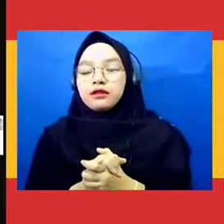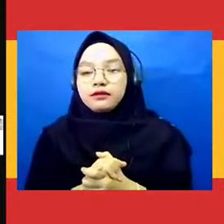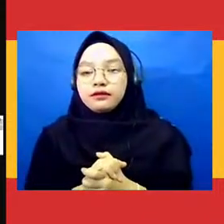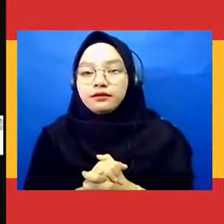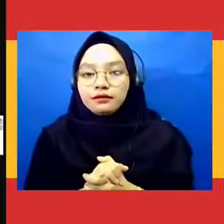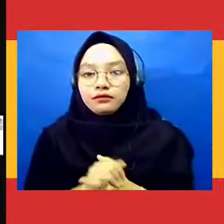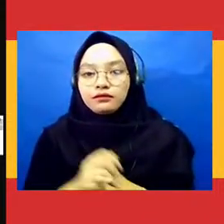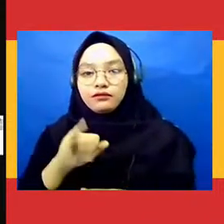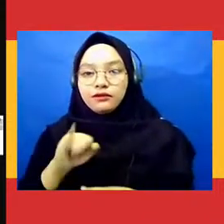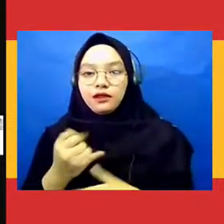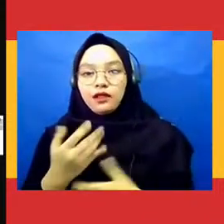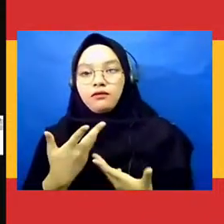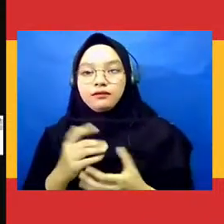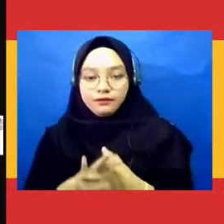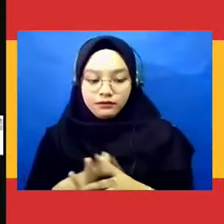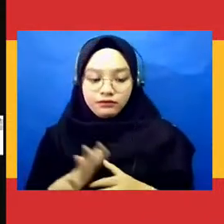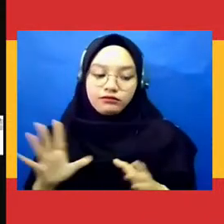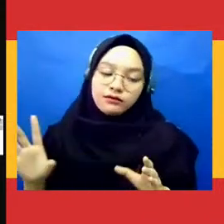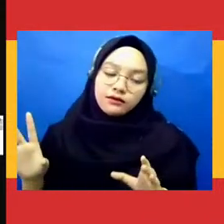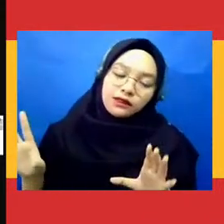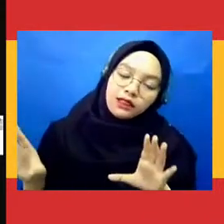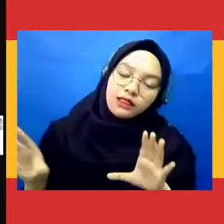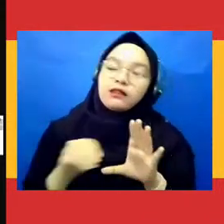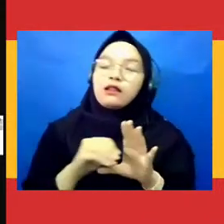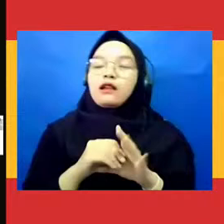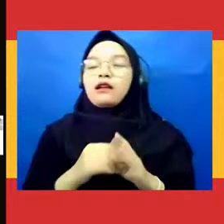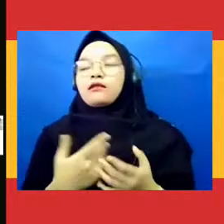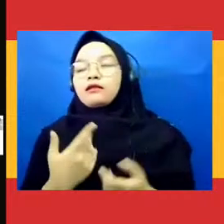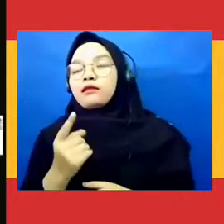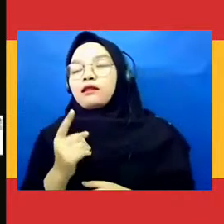So participation increased quickly.